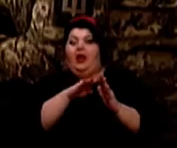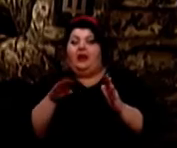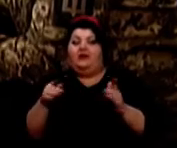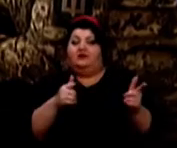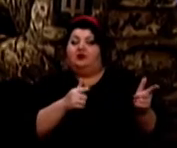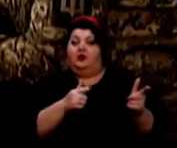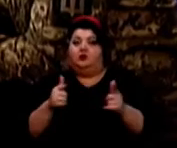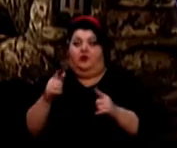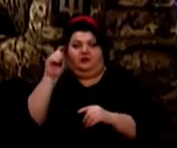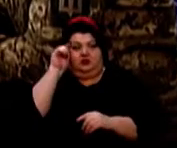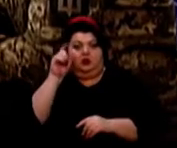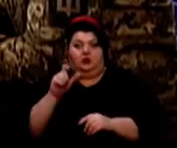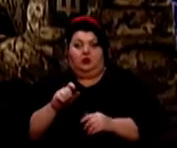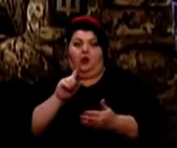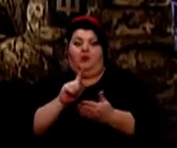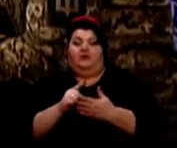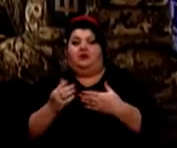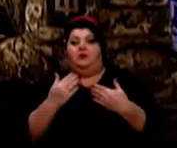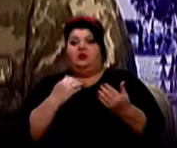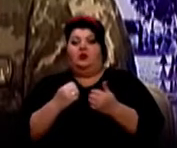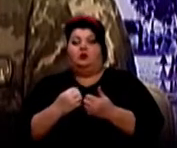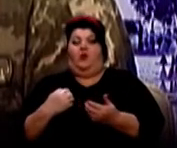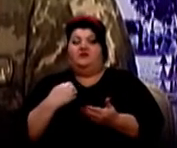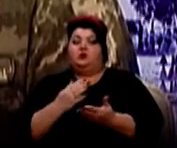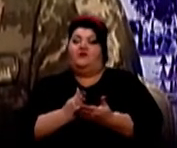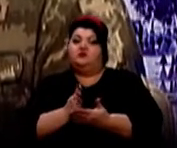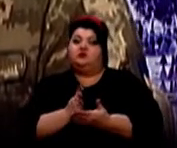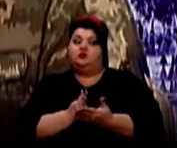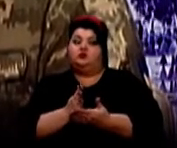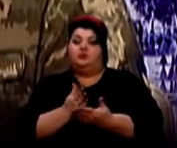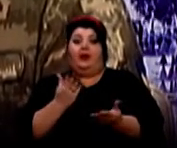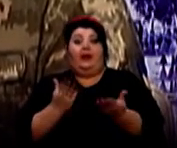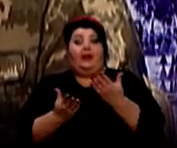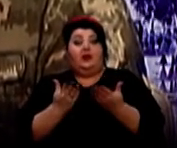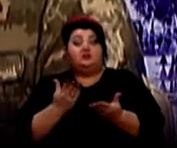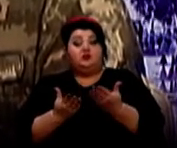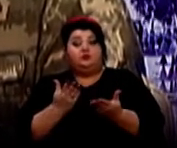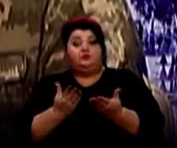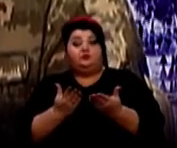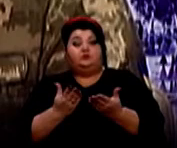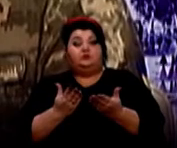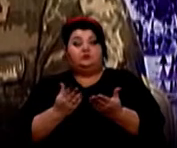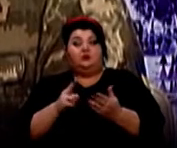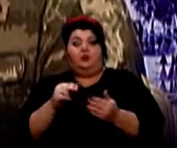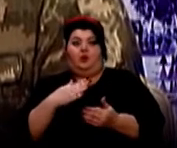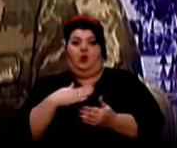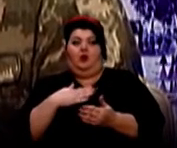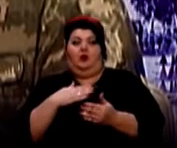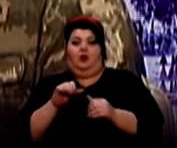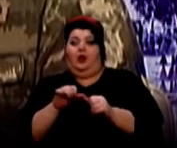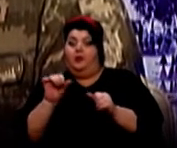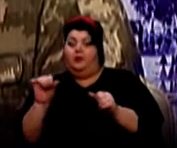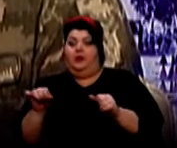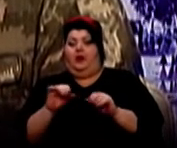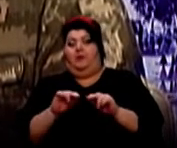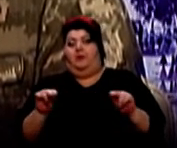готовності юнак повинен підійти вже до військової служби. І якщо, помимо предмета захисту вітчизни